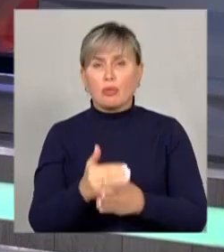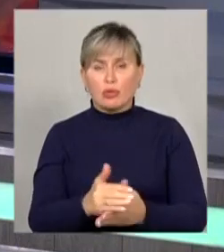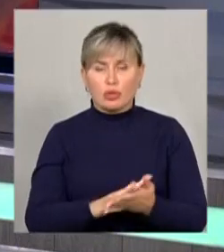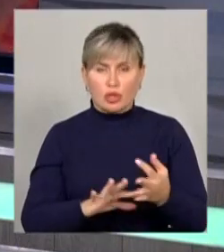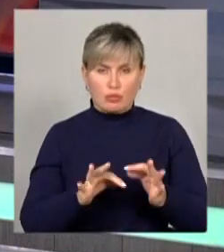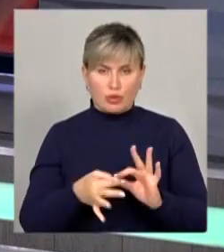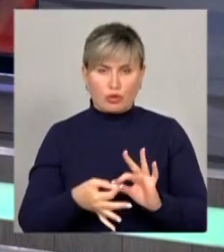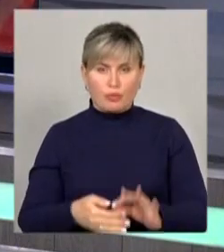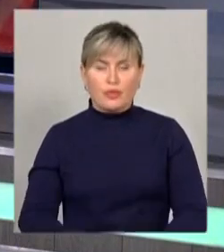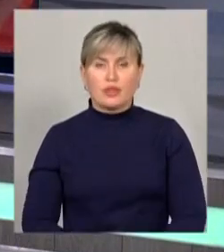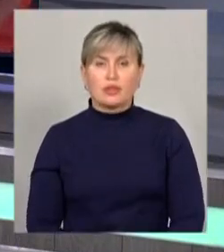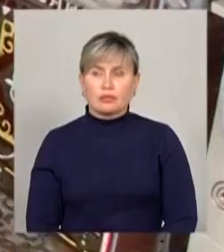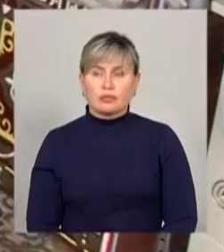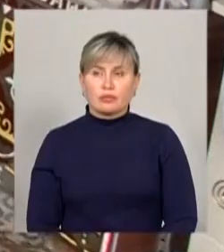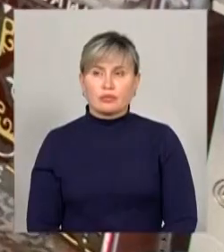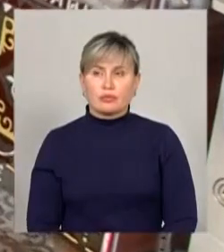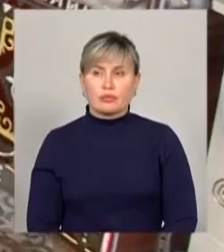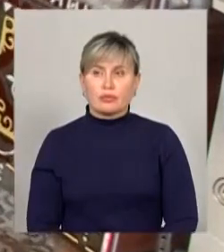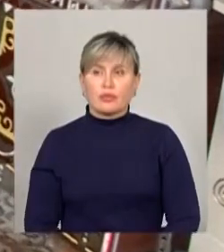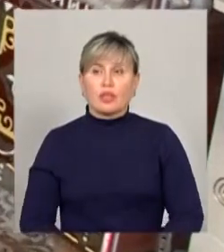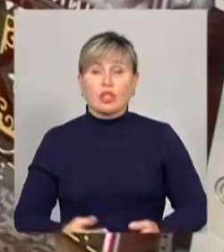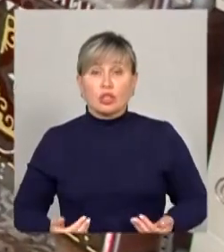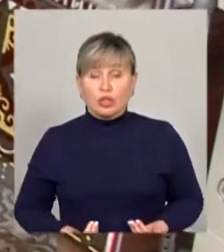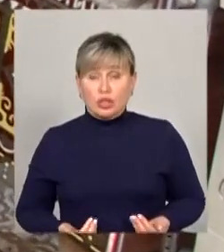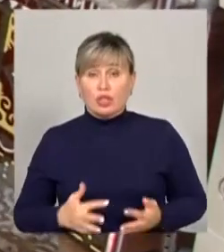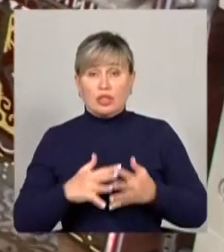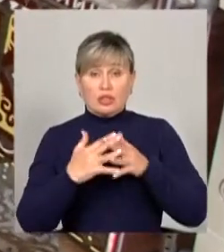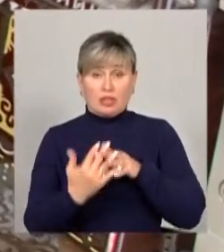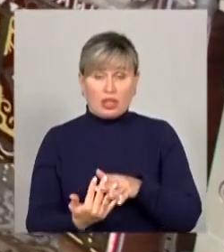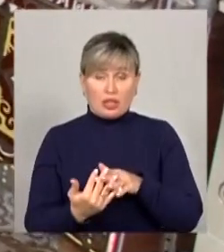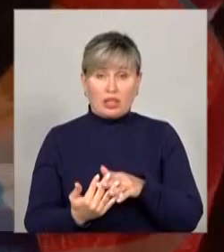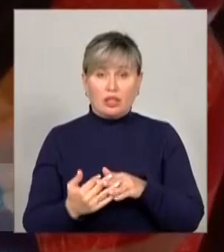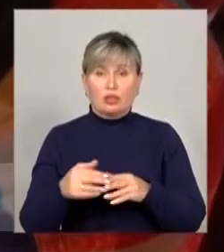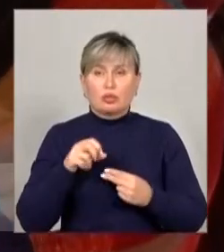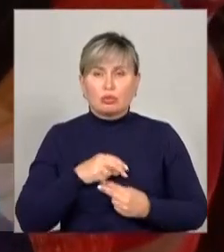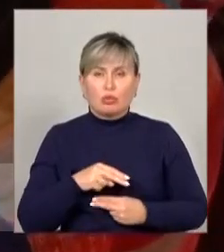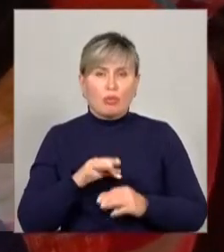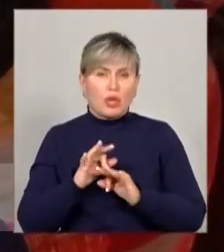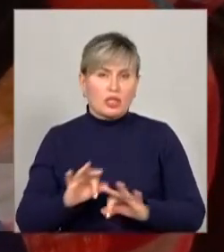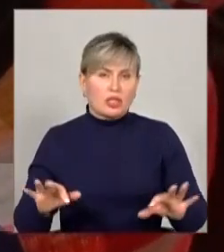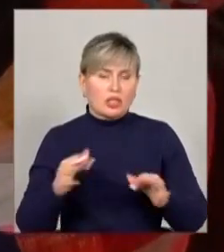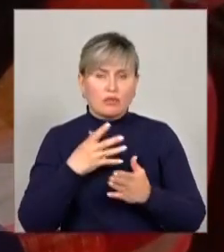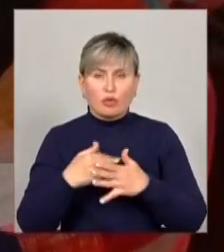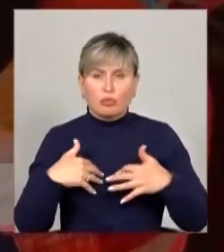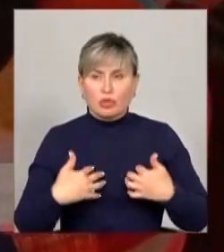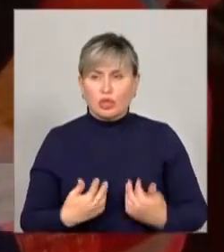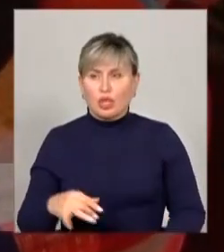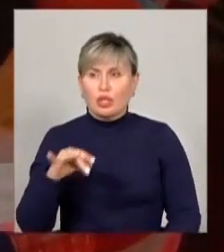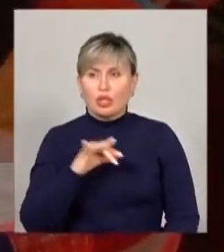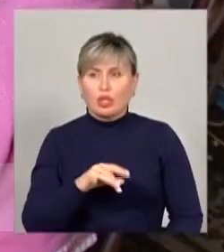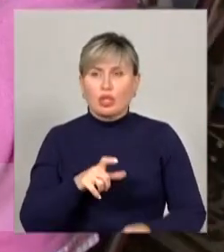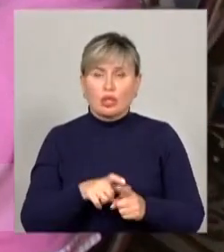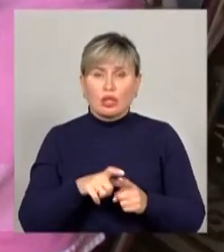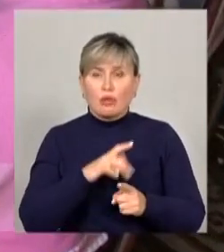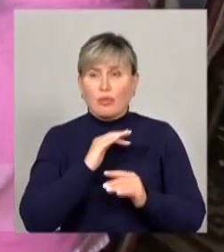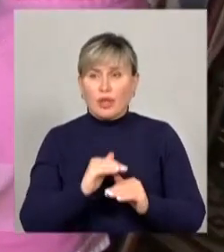материале Адель Акжаркеновой. Житель села Жебекжола Ерполат Ирниязов с трудом рассказывает свою печальную историю. По словам